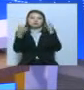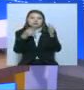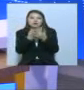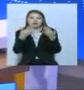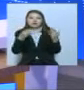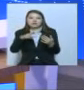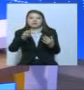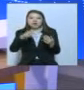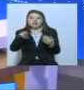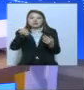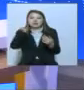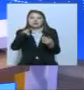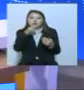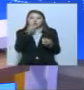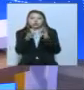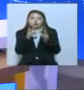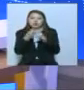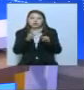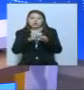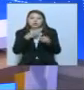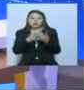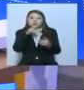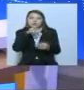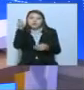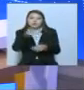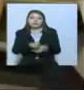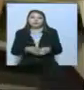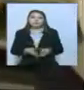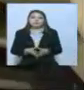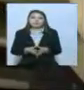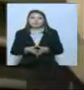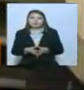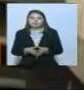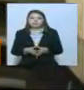кухня. Местные шеф-повара обменялись опытом с коллегами из Таиланда.